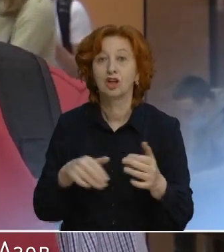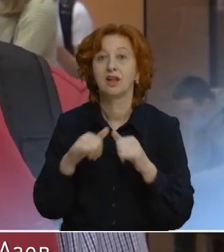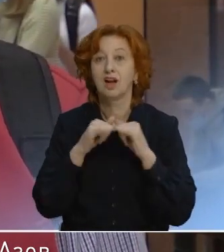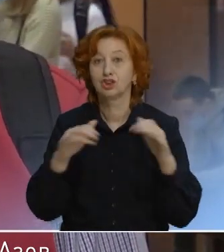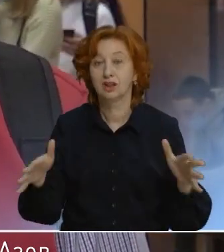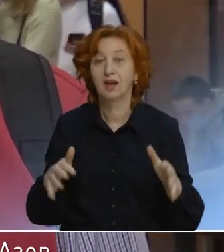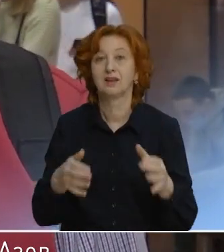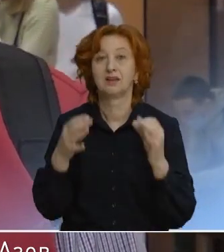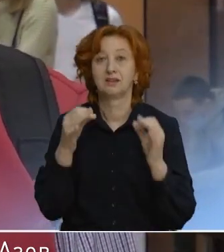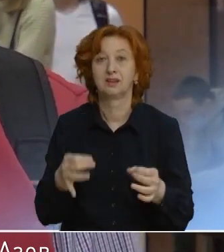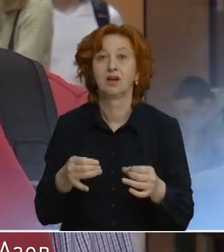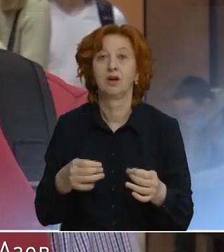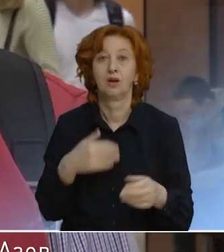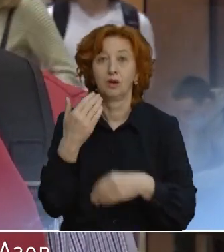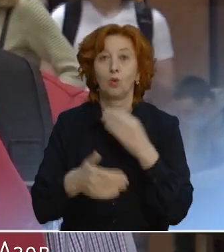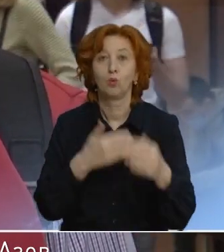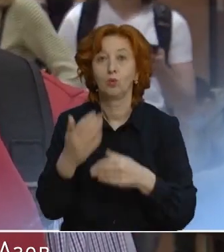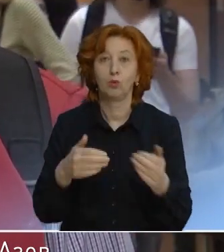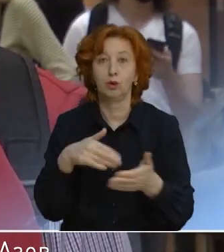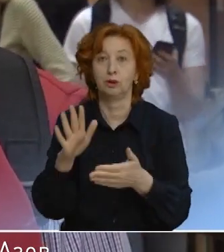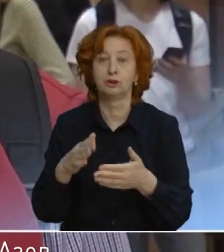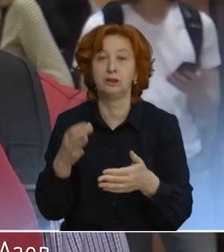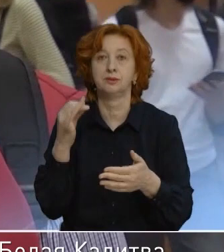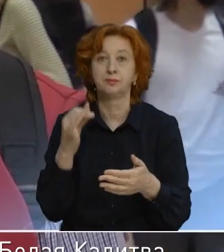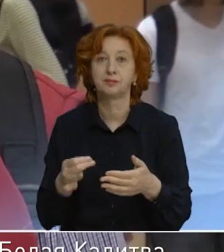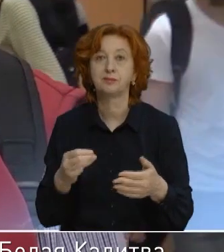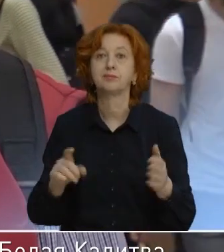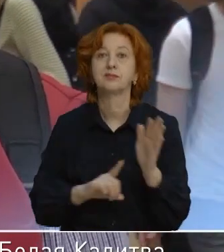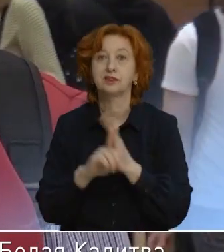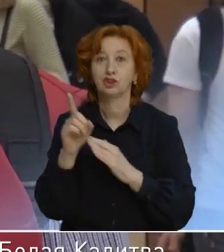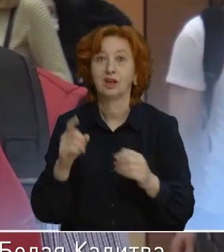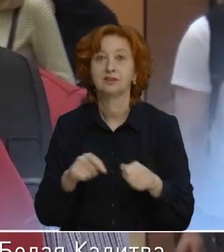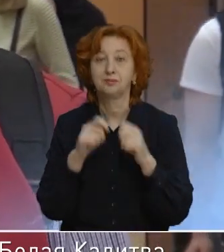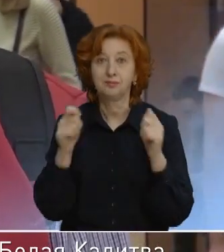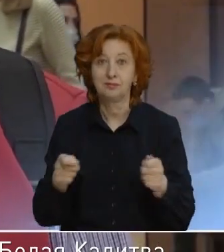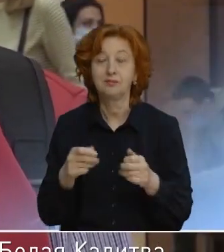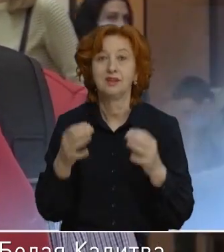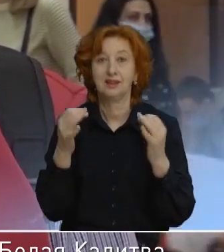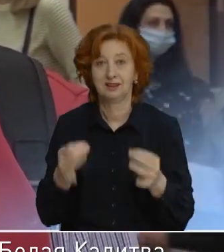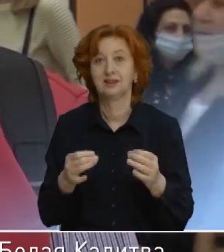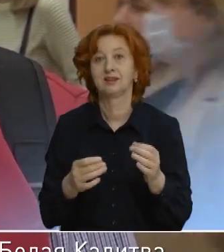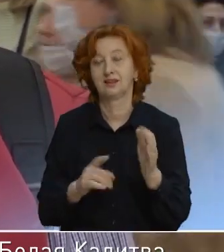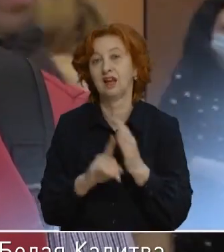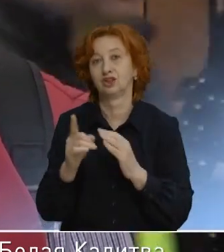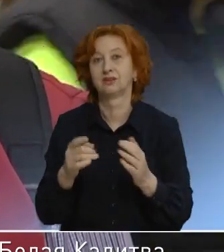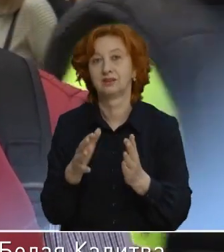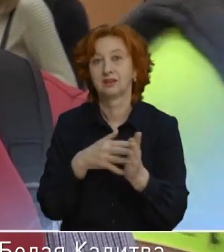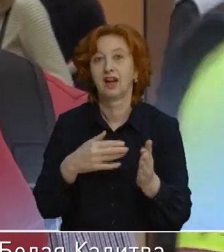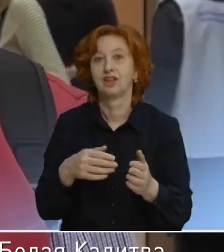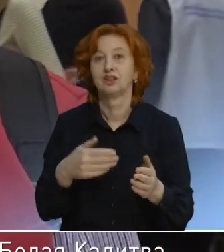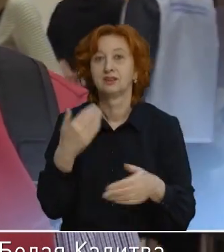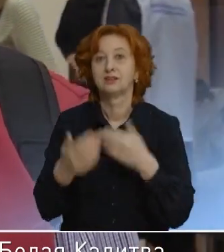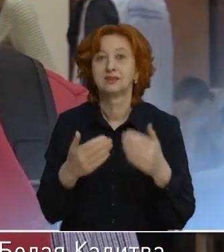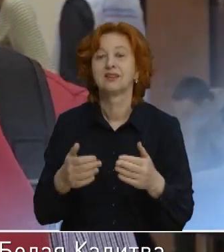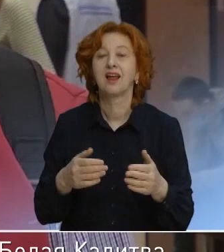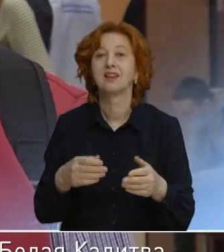объемов, увлечения и, ну, как бы познания самого себя, своего тела, правильного питания, правильных